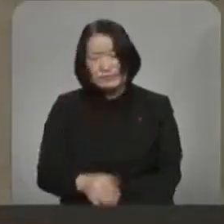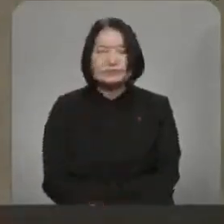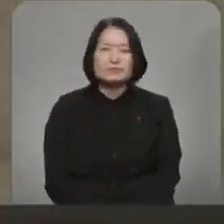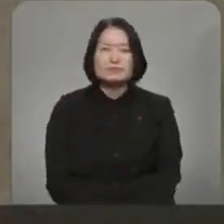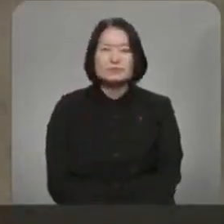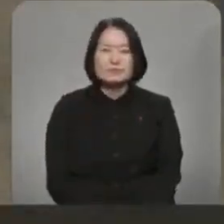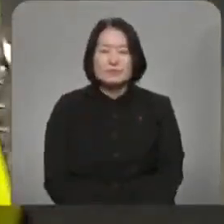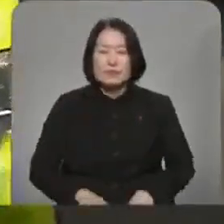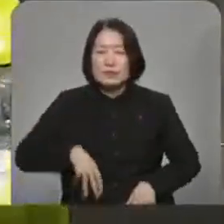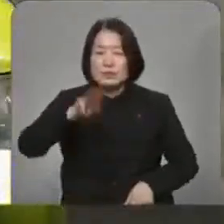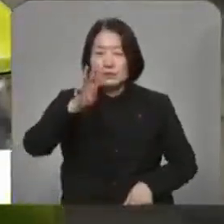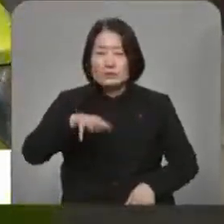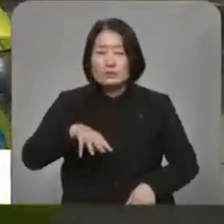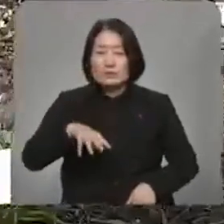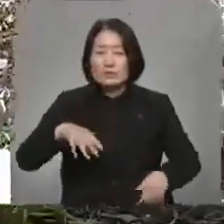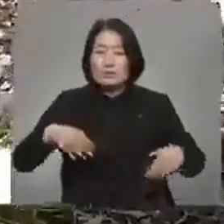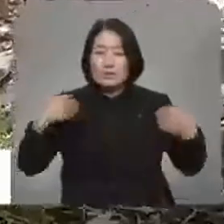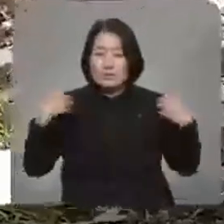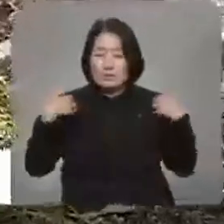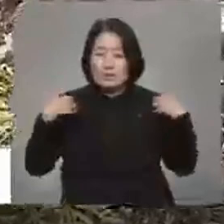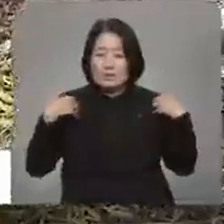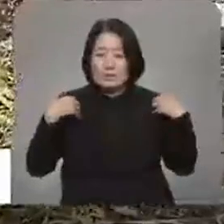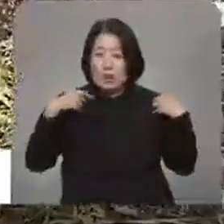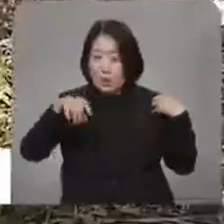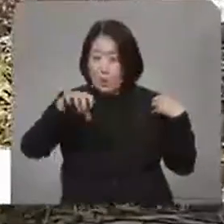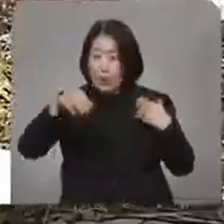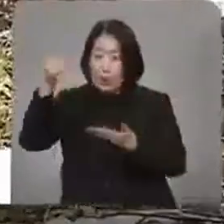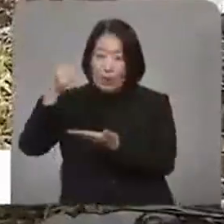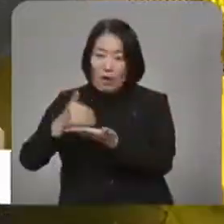이에 대해 춘천시는 센터가 휴업하면 업무를 다른